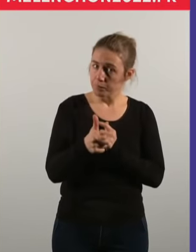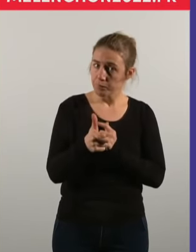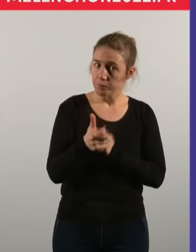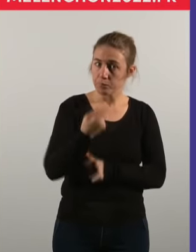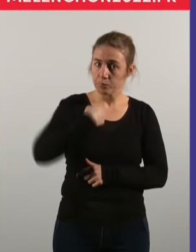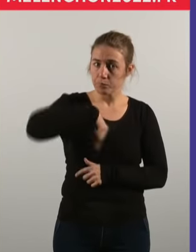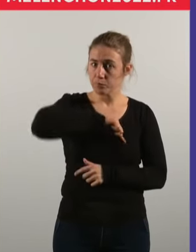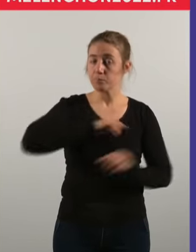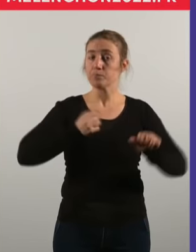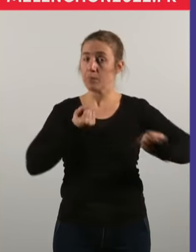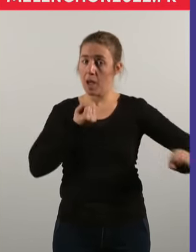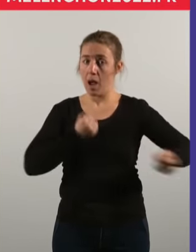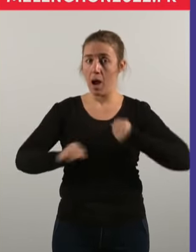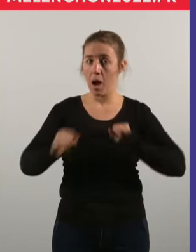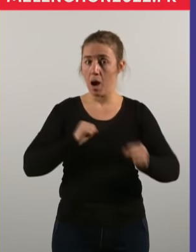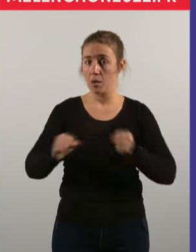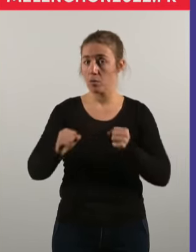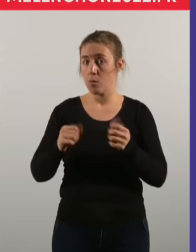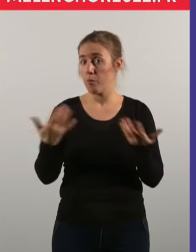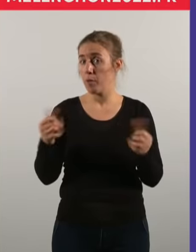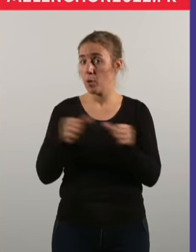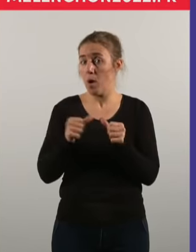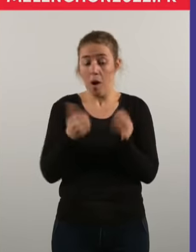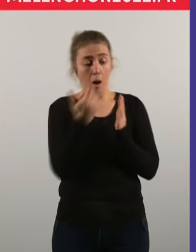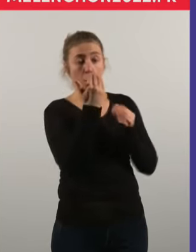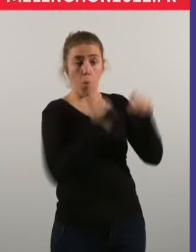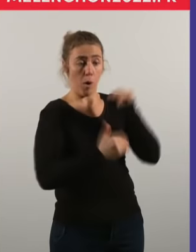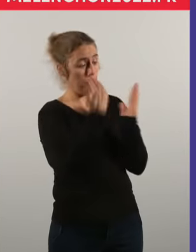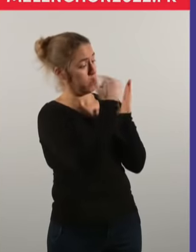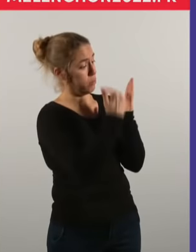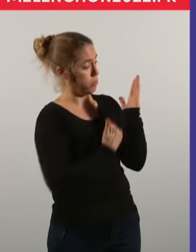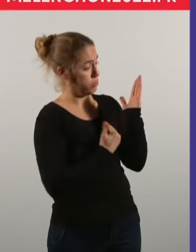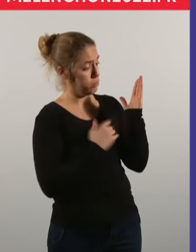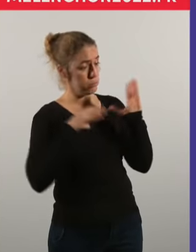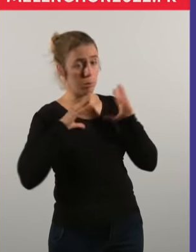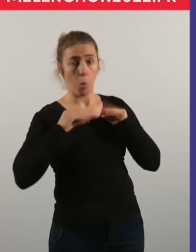grand nombre du peuple français, c'est-à-dire faire le programme et puis discuter de tout ça. Voilà.